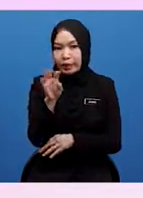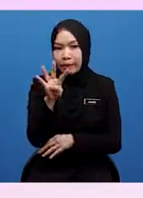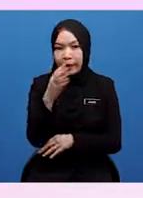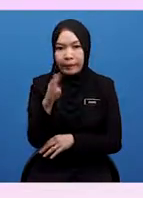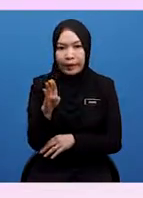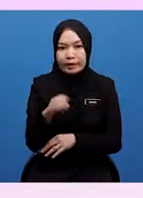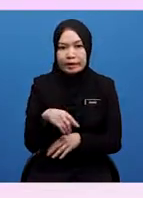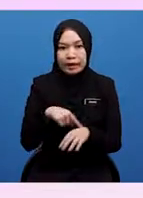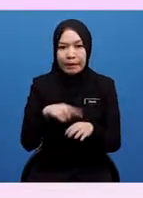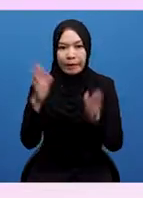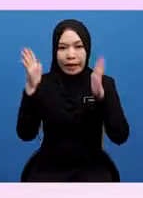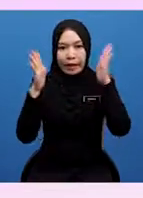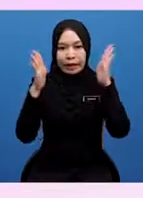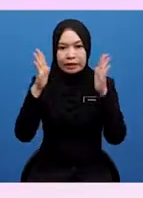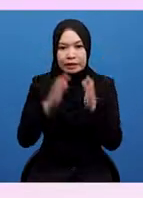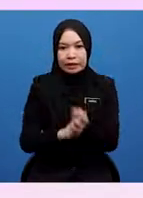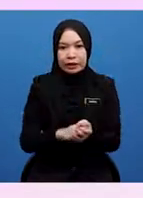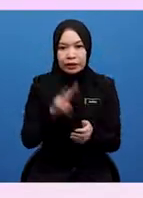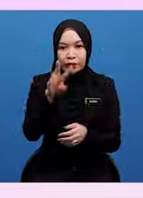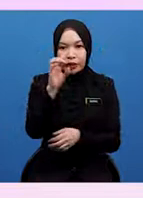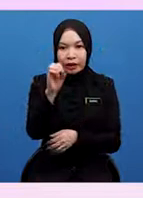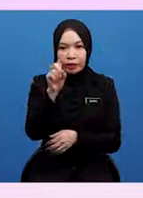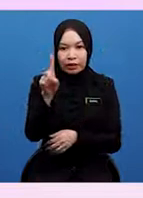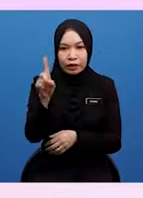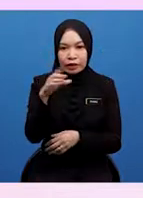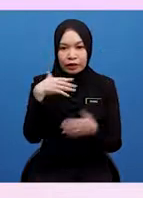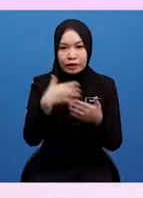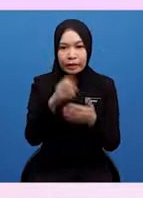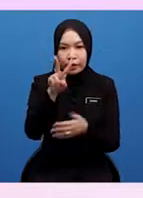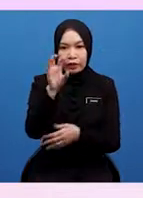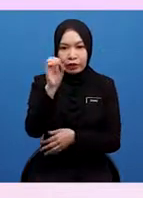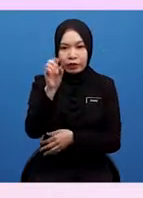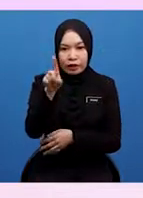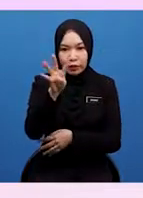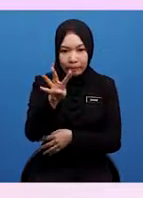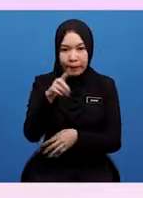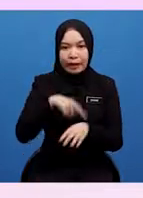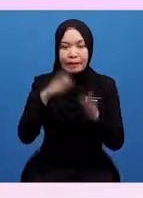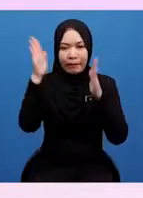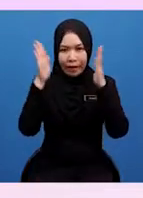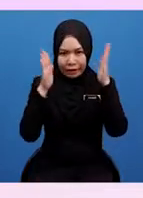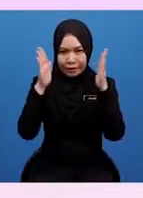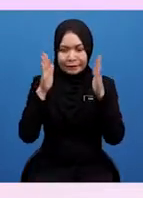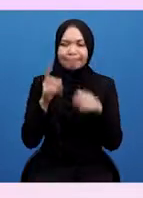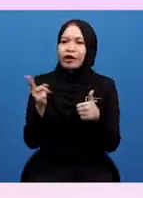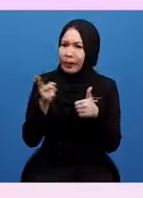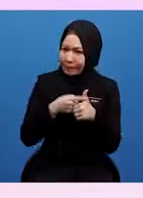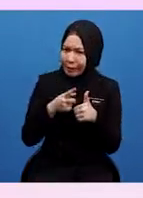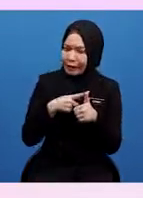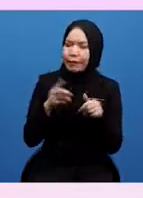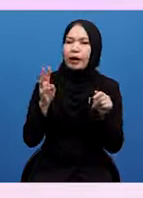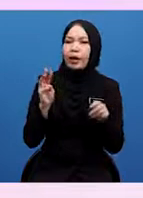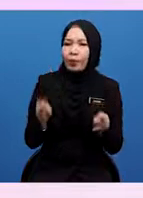ialah pelajar perlu mengenal pasti kehendak soalan ini. Kehendak soalan pertama